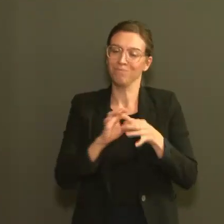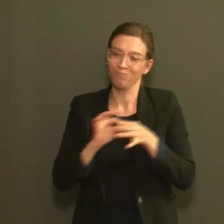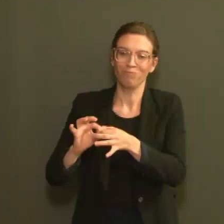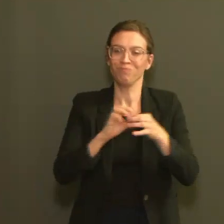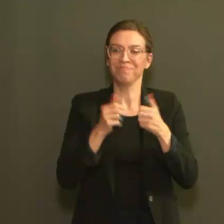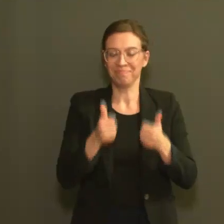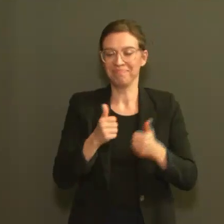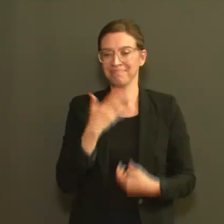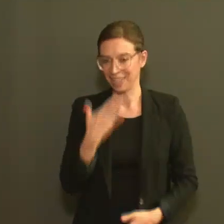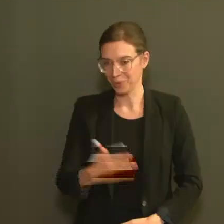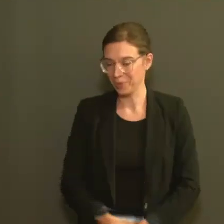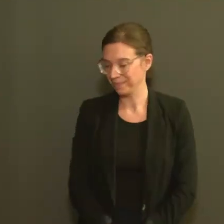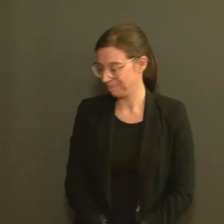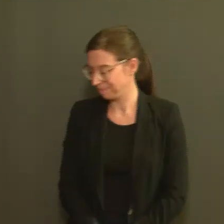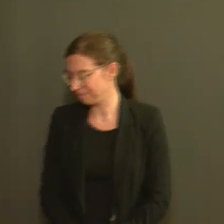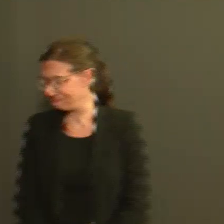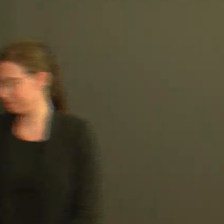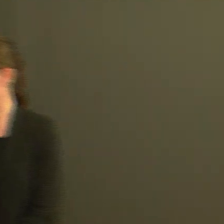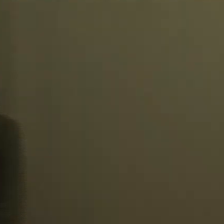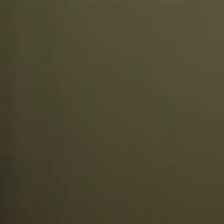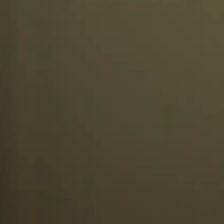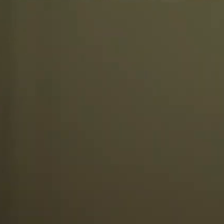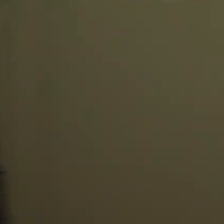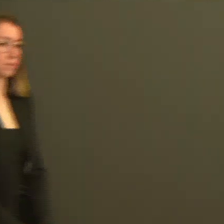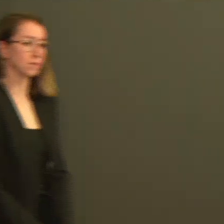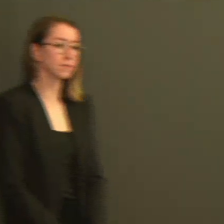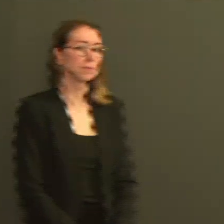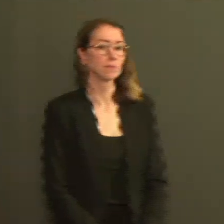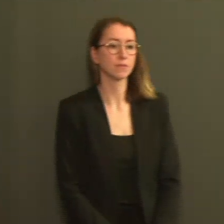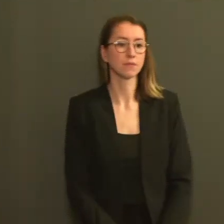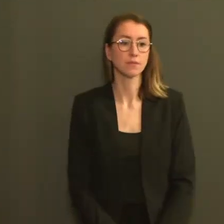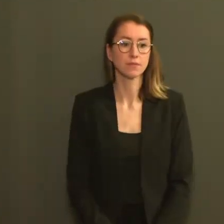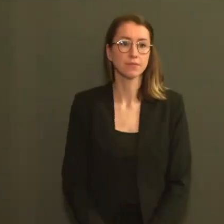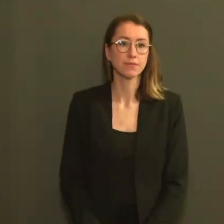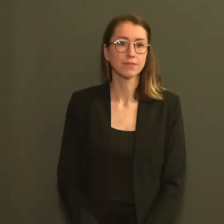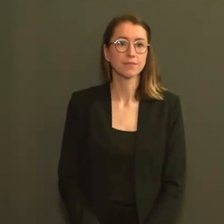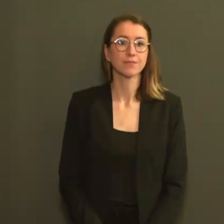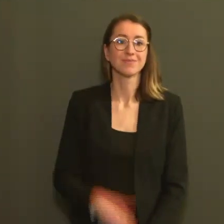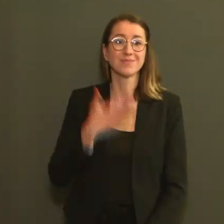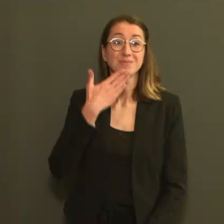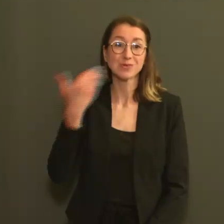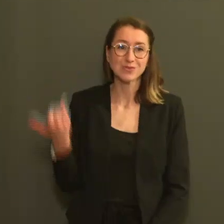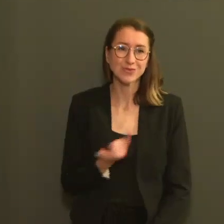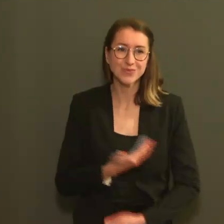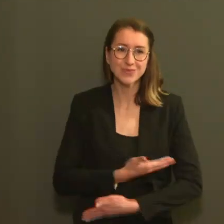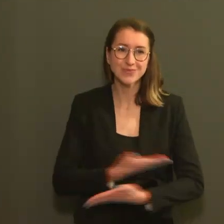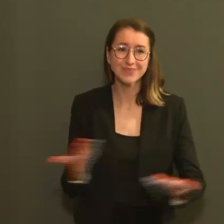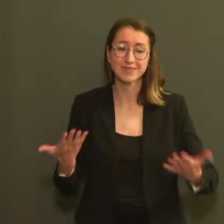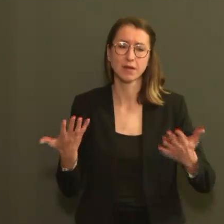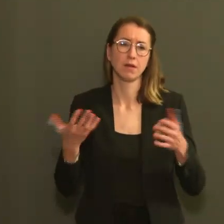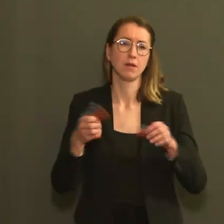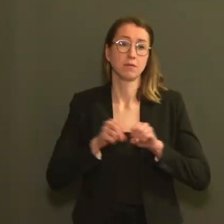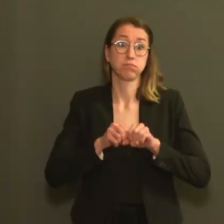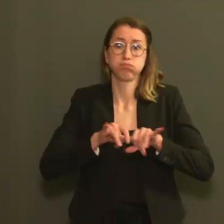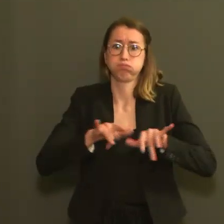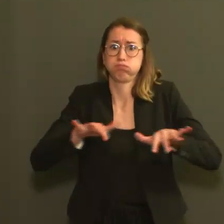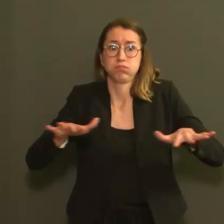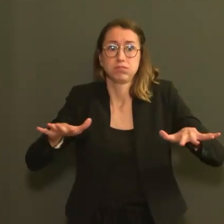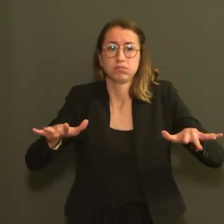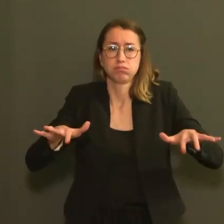Bonjour. Pour ralentir la propagation du virus, nous avons à notre disposition plusieurs